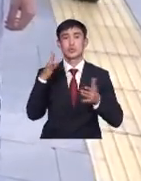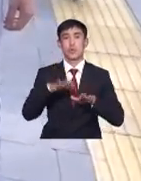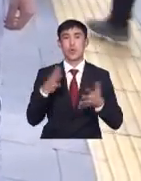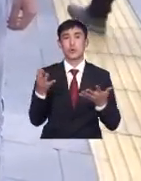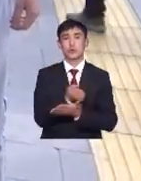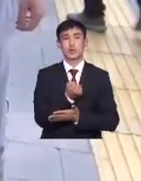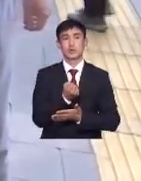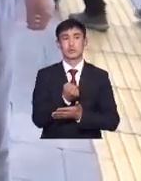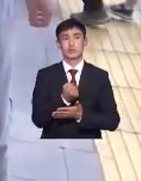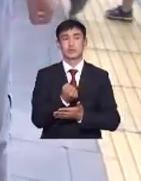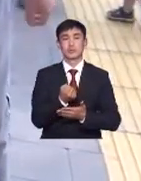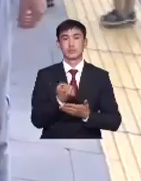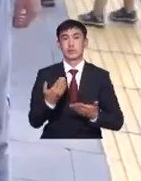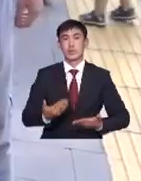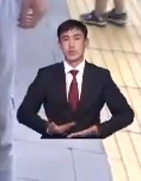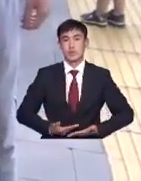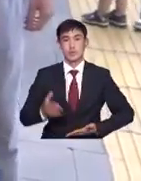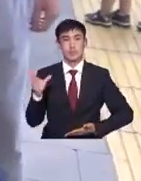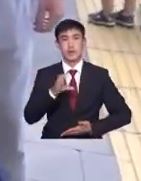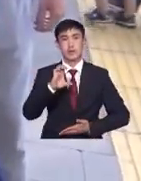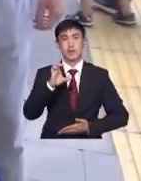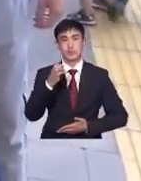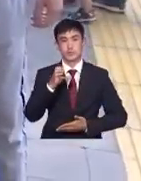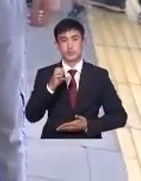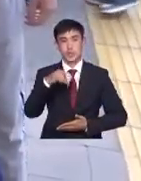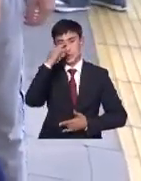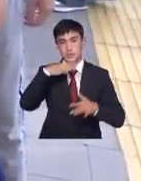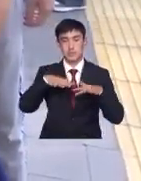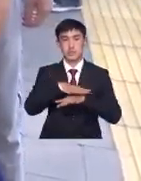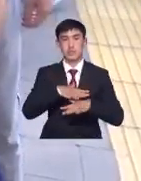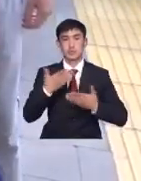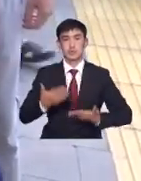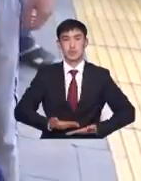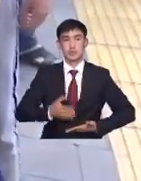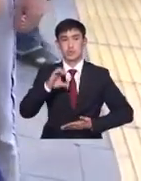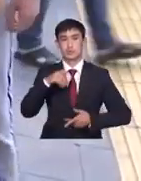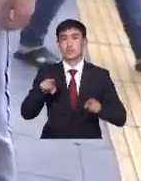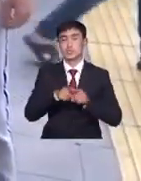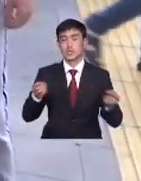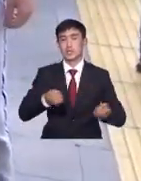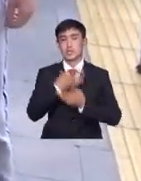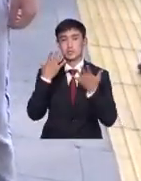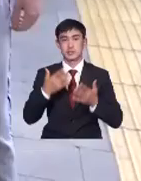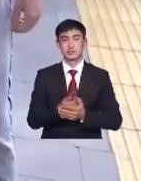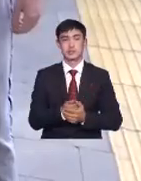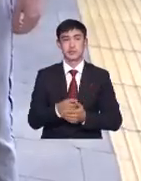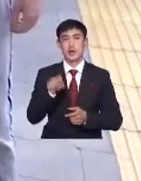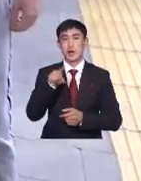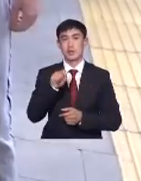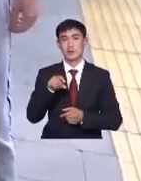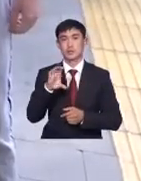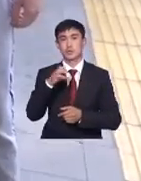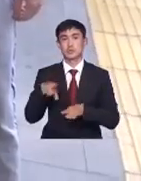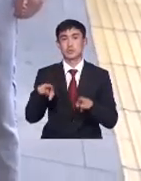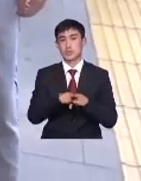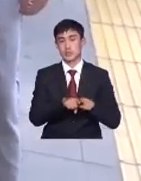алу деген, енді өмірінің бәрі күмістей жарқырасын. Қазақ елімнің де өмірлері күмістей жарқырасын. Бәрі алтын күміс қатар